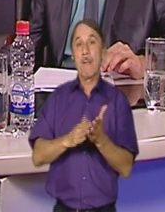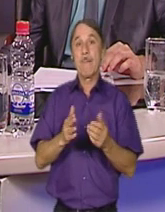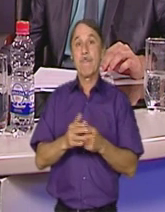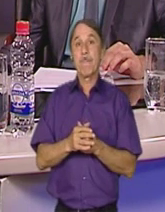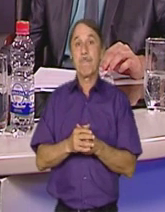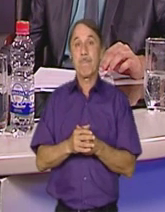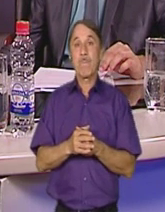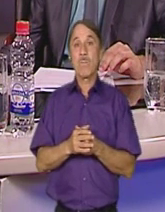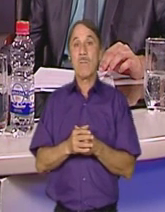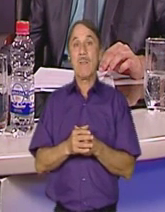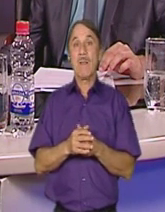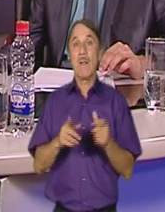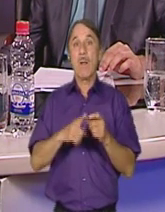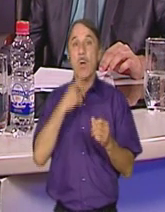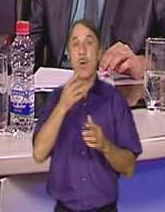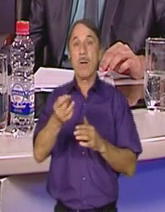primer, mlade